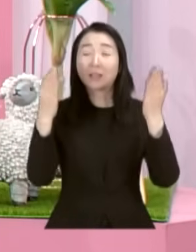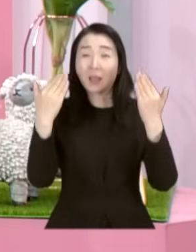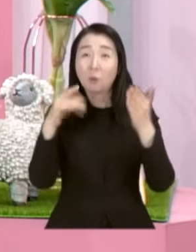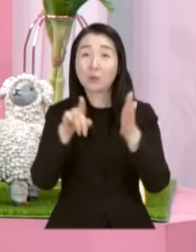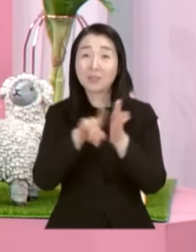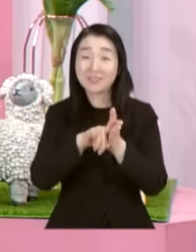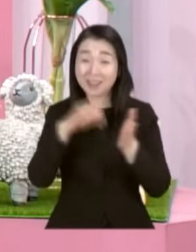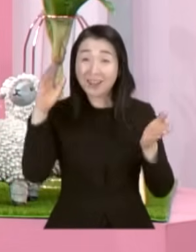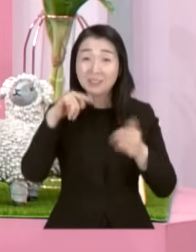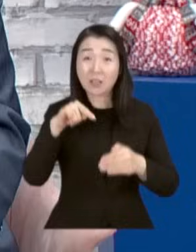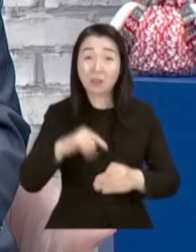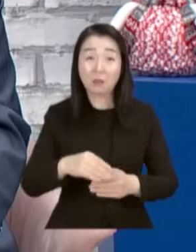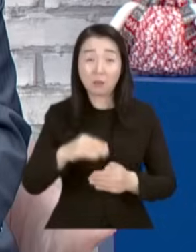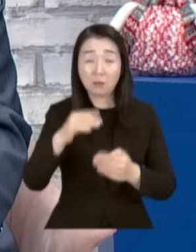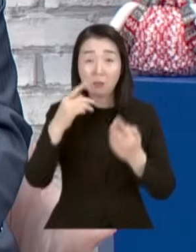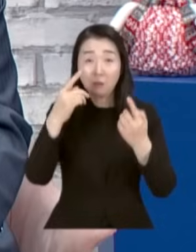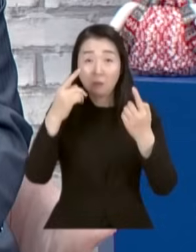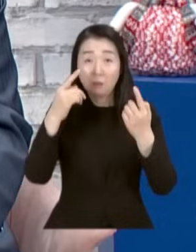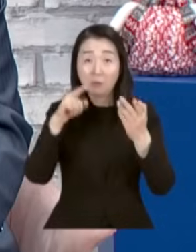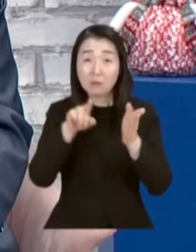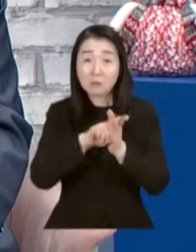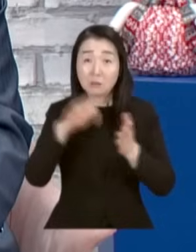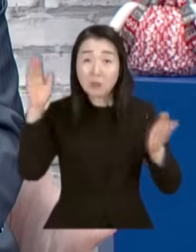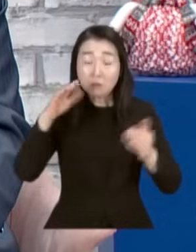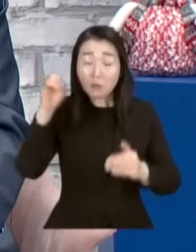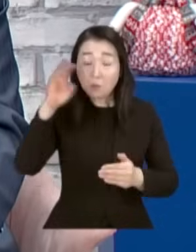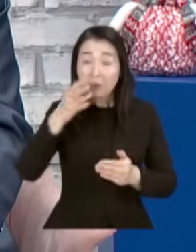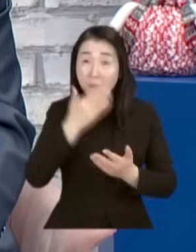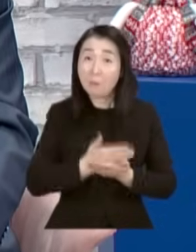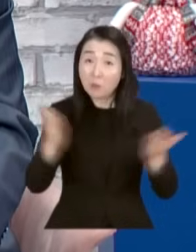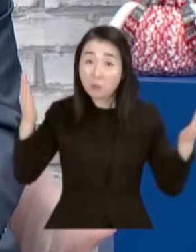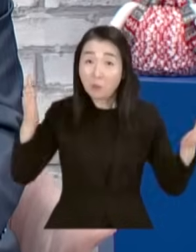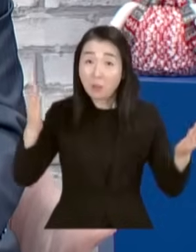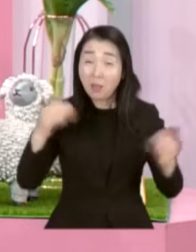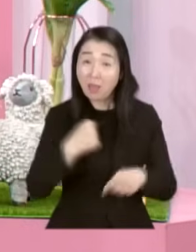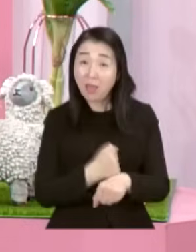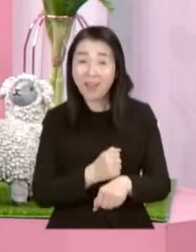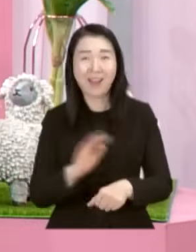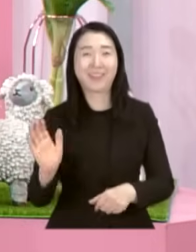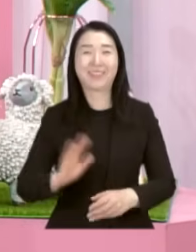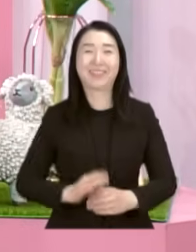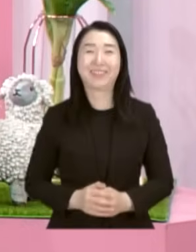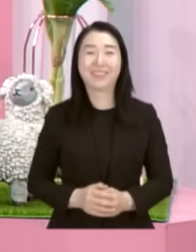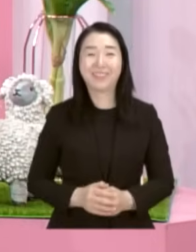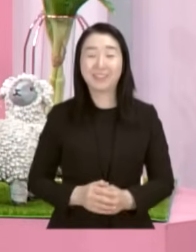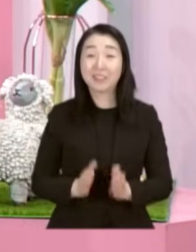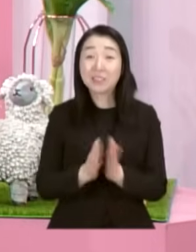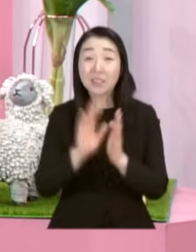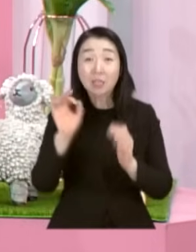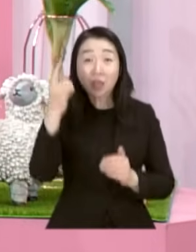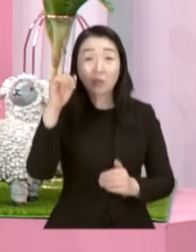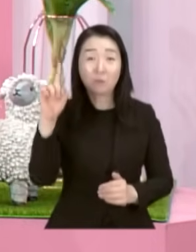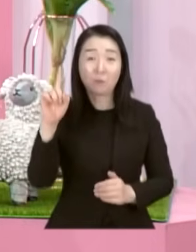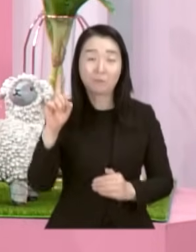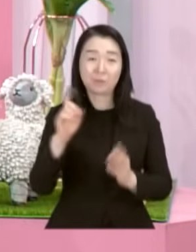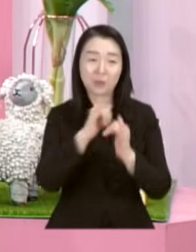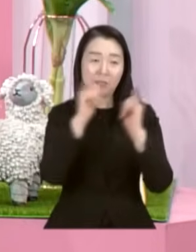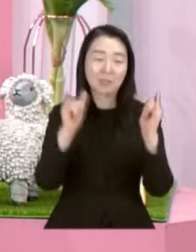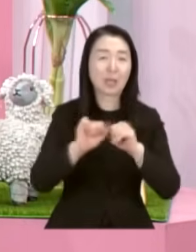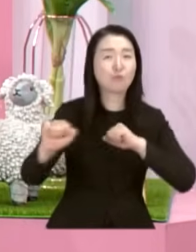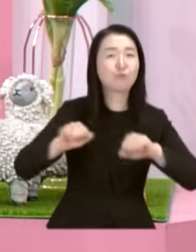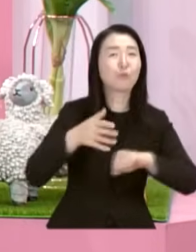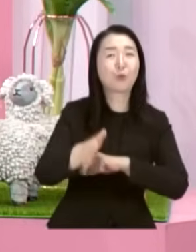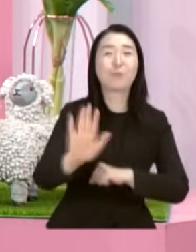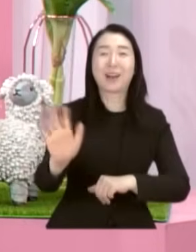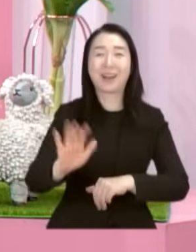그래, 학생이었어요. 아니 근데 신학생이 어? 갑자기 내가 밥벌을 해야지 이러셨을 아니, 건 아니죠. 네. 그럴 일은 없죠. 시작하게 된 계기가 저는 뭐예요? 뭐 사회